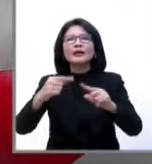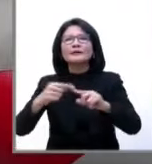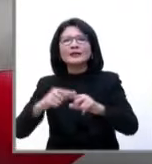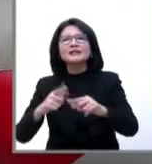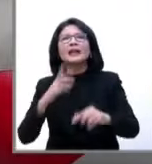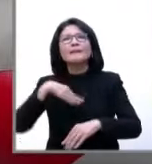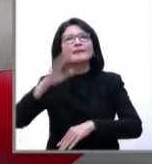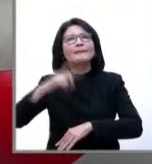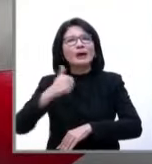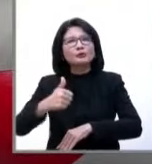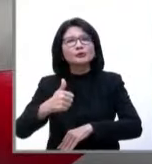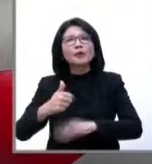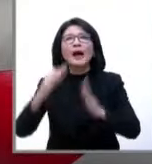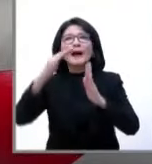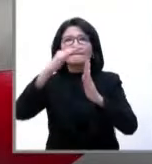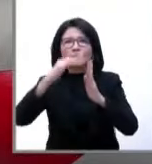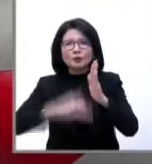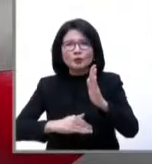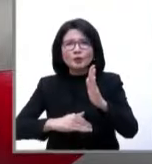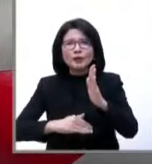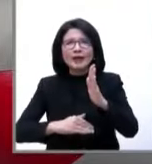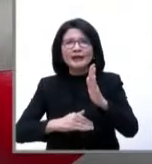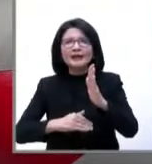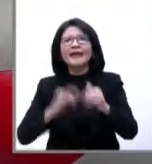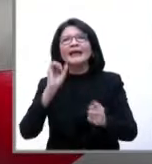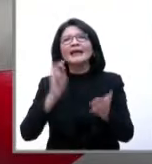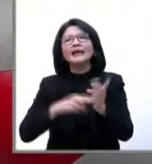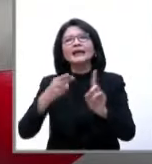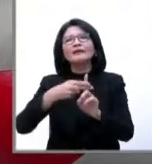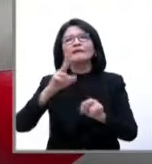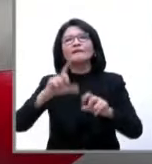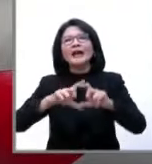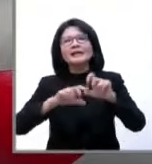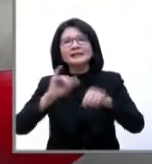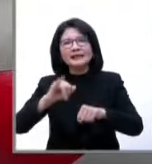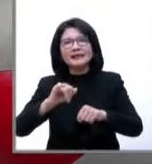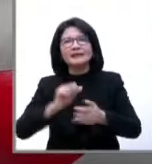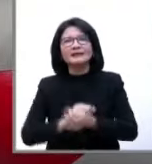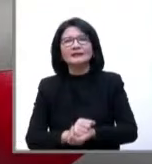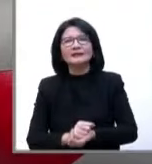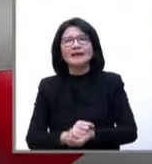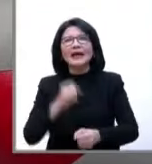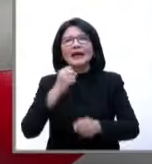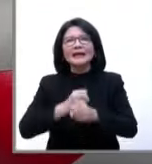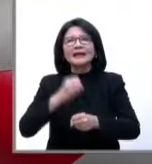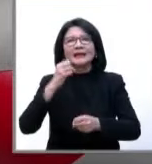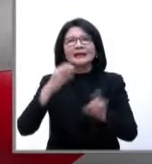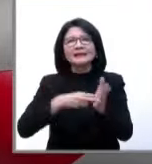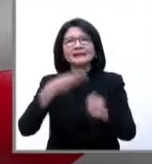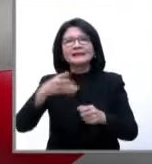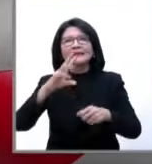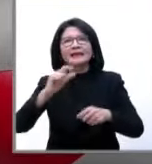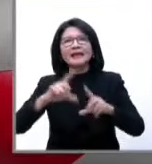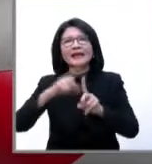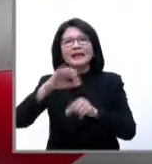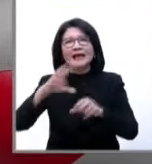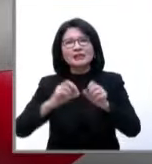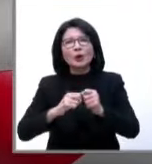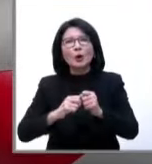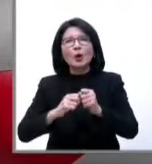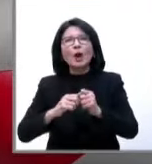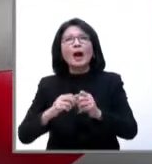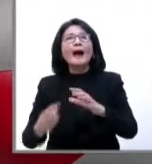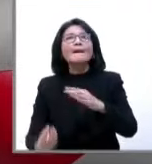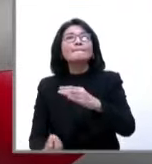lebih baik lagi menurunkan inflasi menurunkan G rasio meningkatkan peluang kerja menumbuhkan